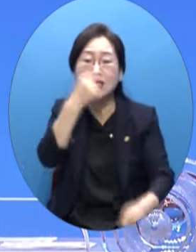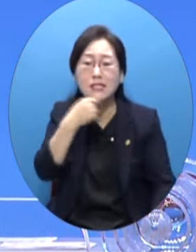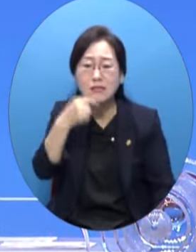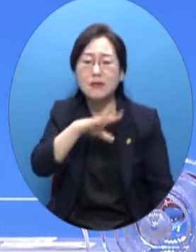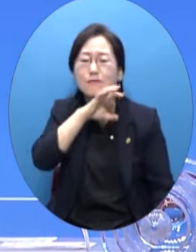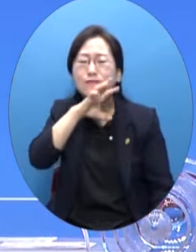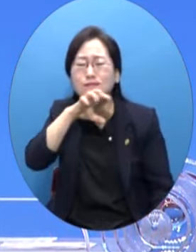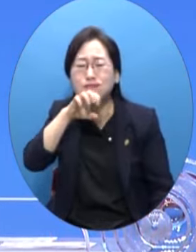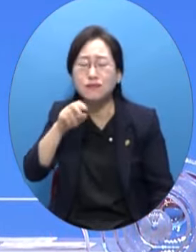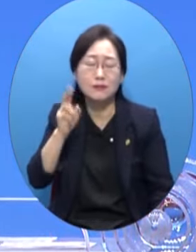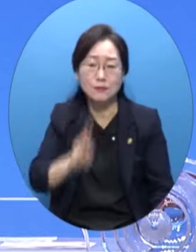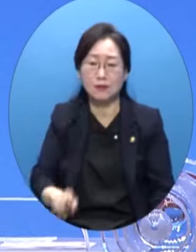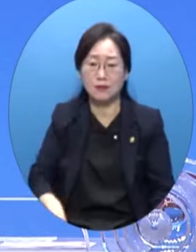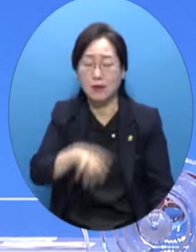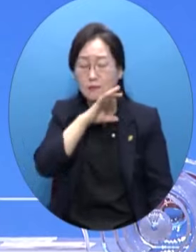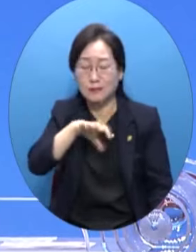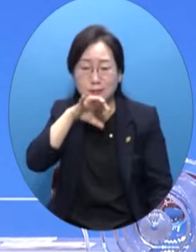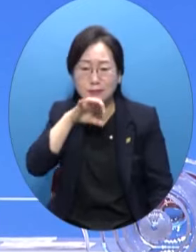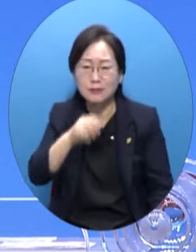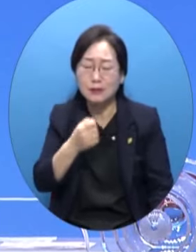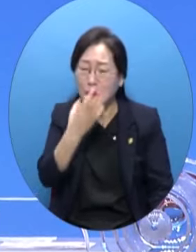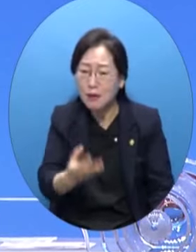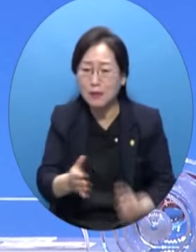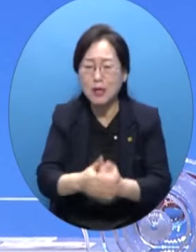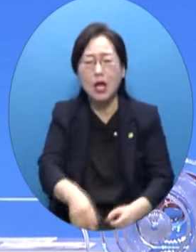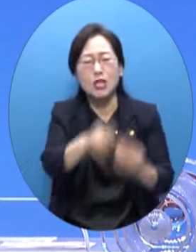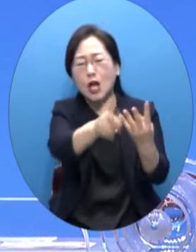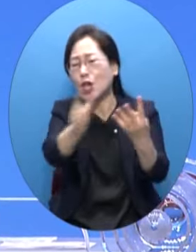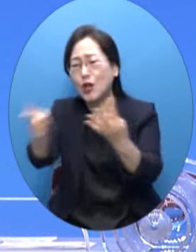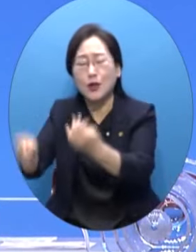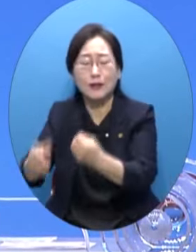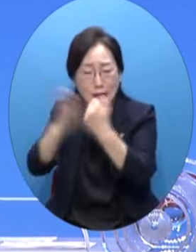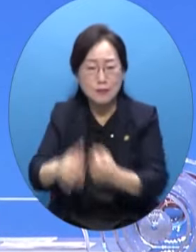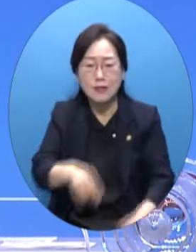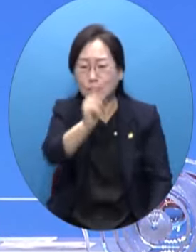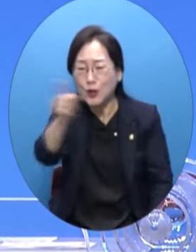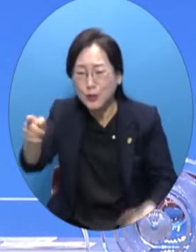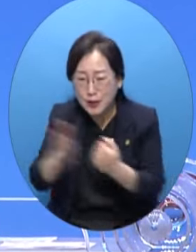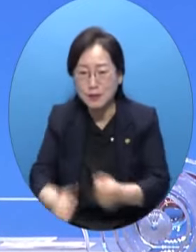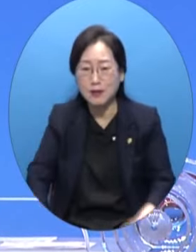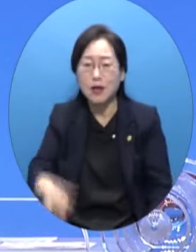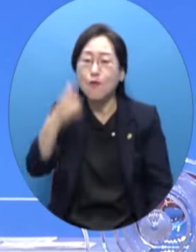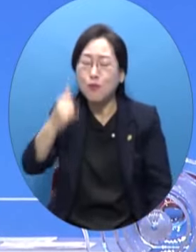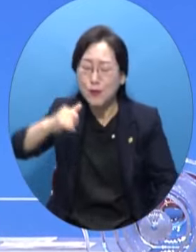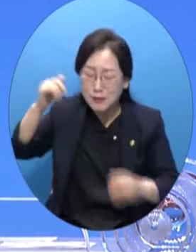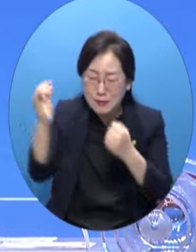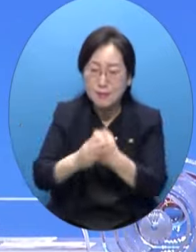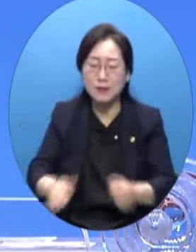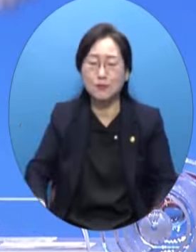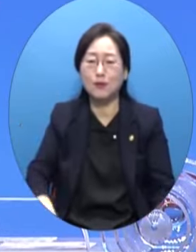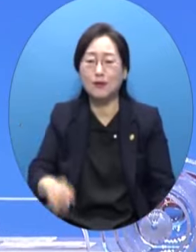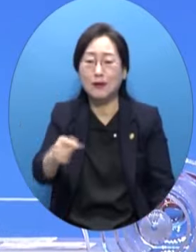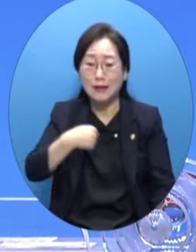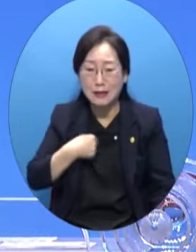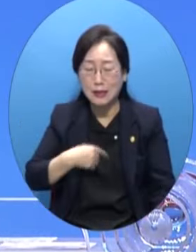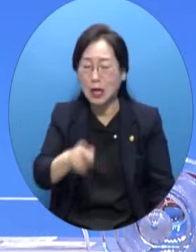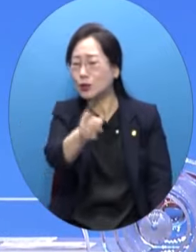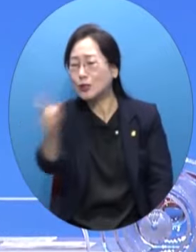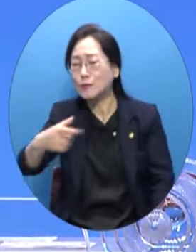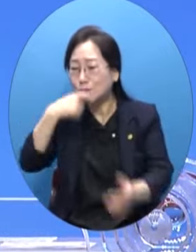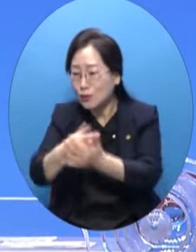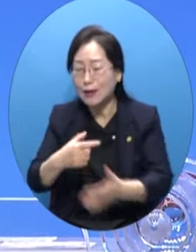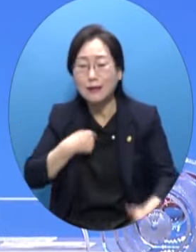불평이 쏟아 나옵니다. 원망 불평이 쏟아 나와서 누구 때문에 이런 일이 생겼습니다. 내가 부모님을 잘라서 이 모양이 꼴입니다. 내가 저 사람에